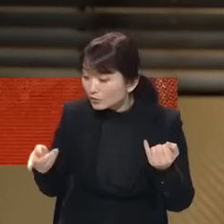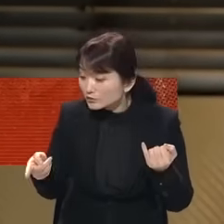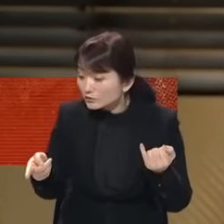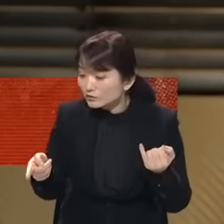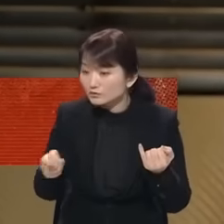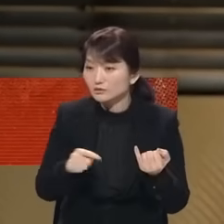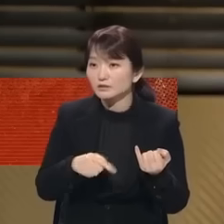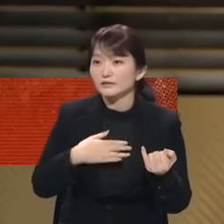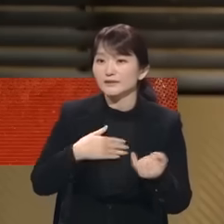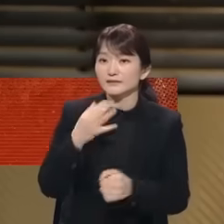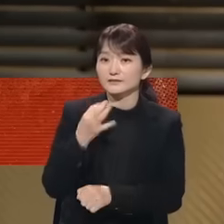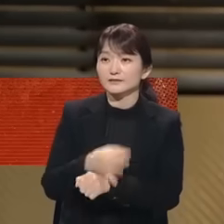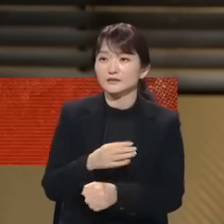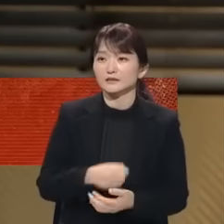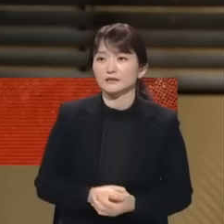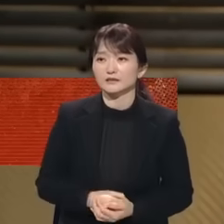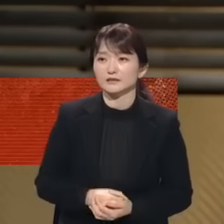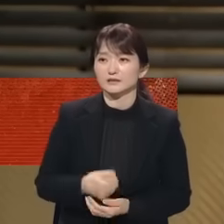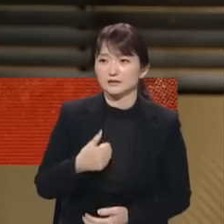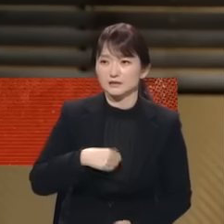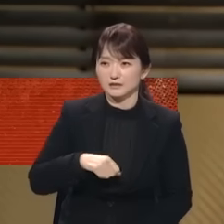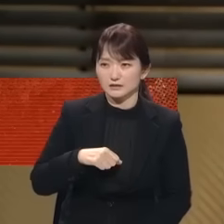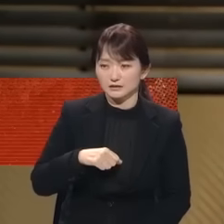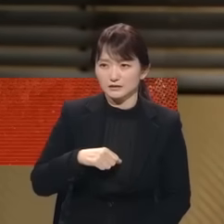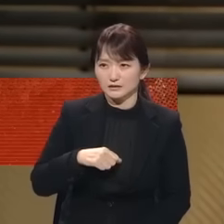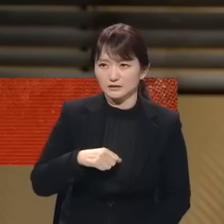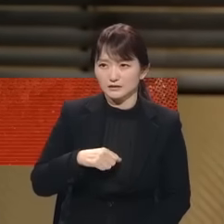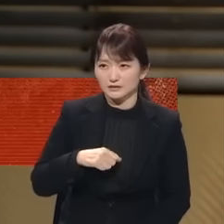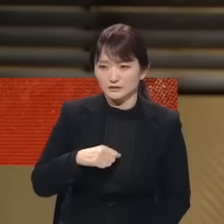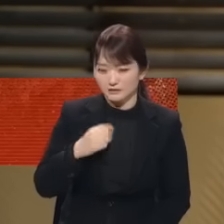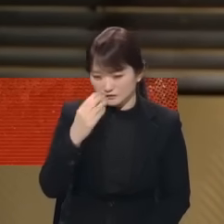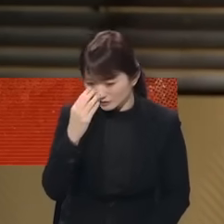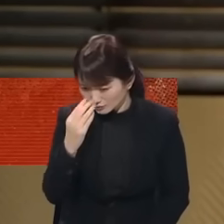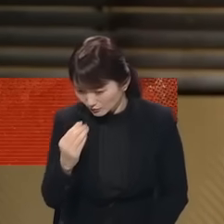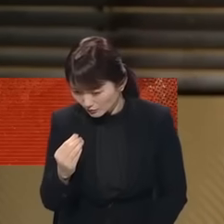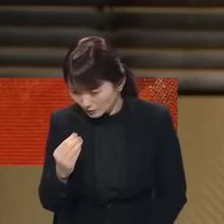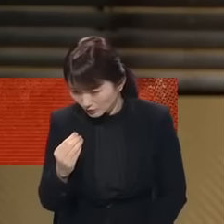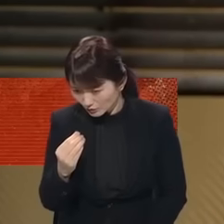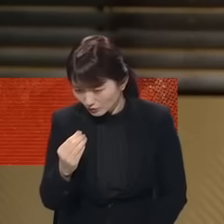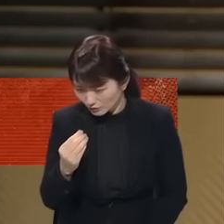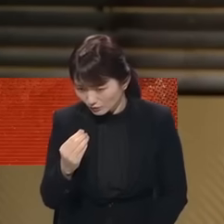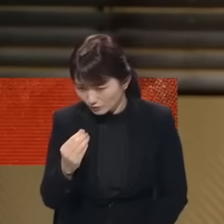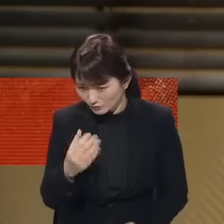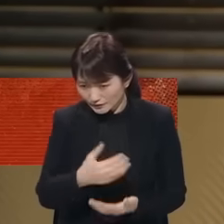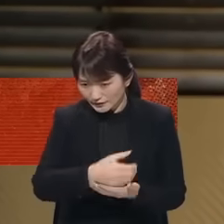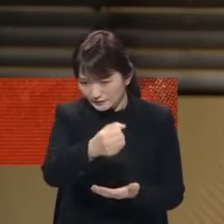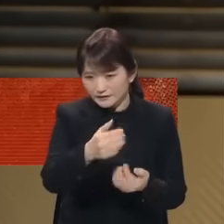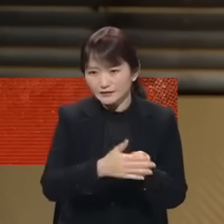했고 아들이 그거 보면서 살짝 나가니까 그다 갖고 가도 두 개를 다 홀랑 다 먹었다고